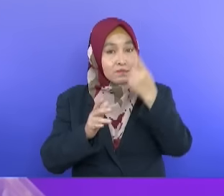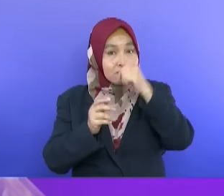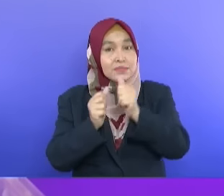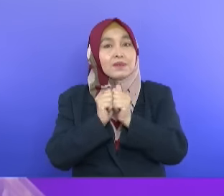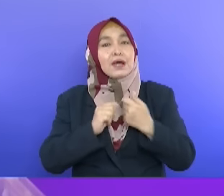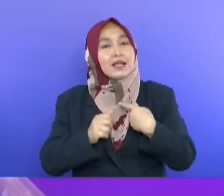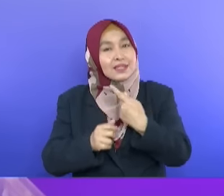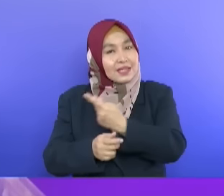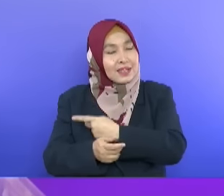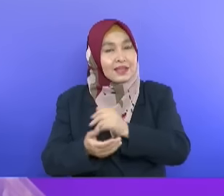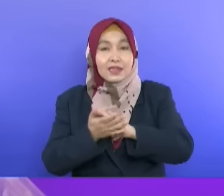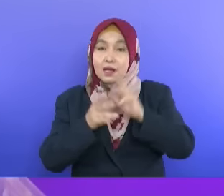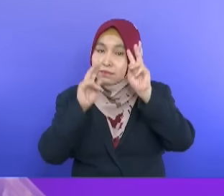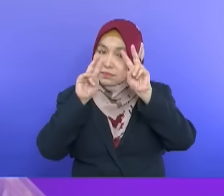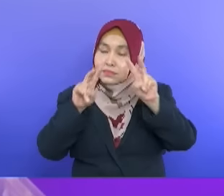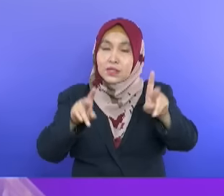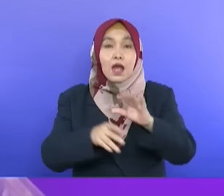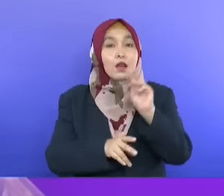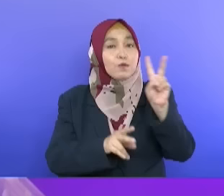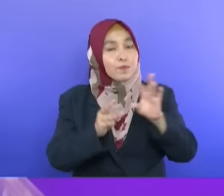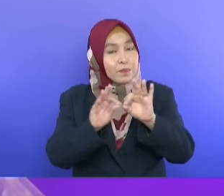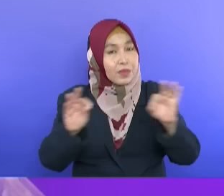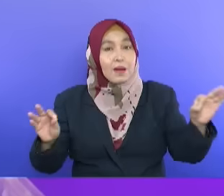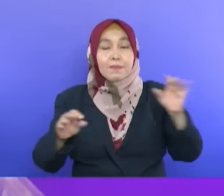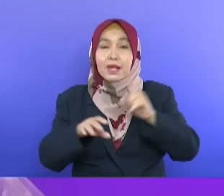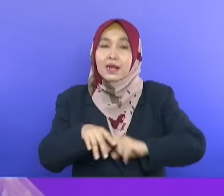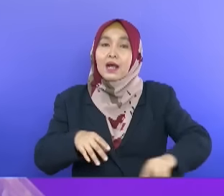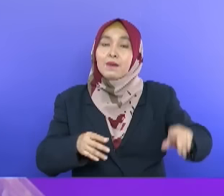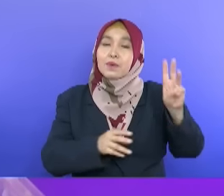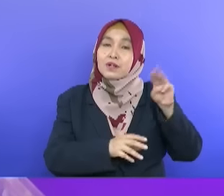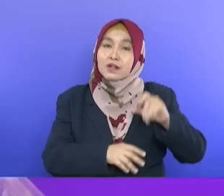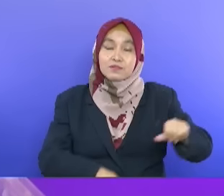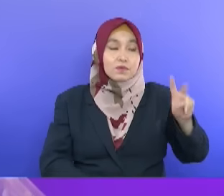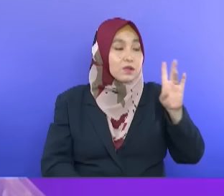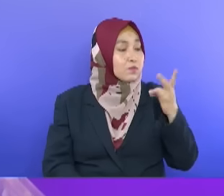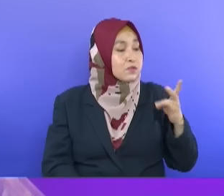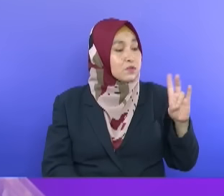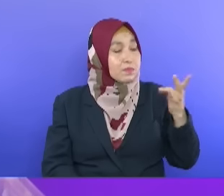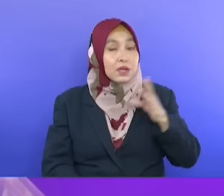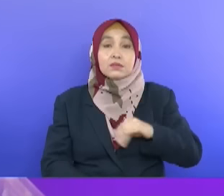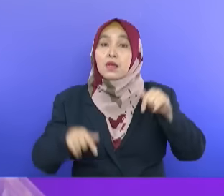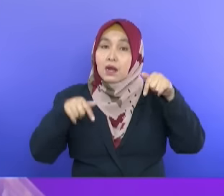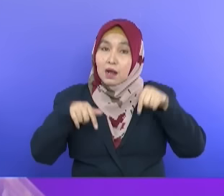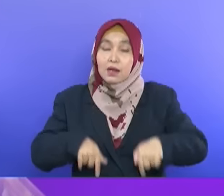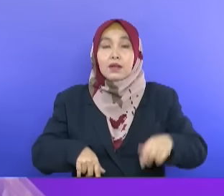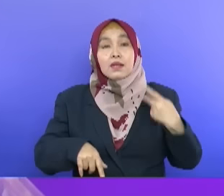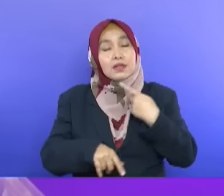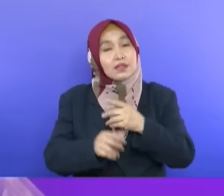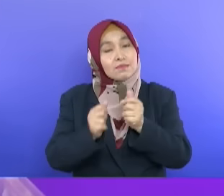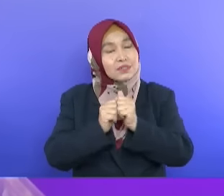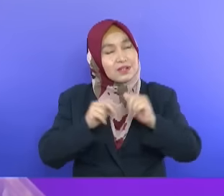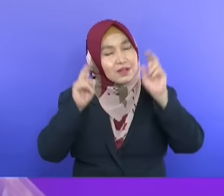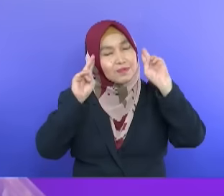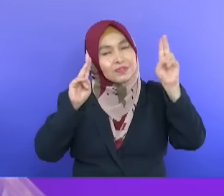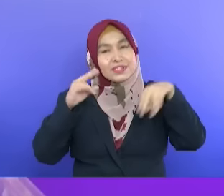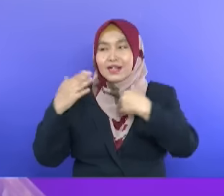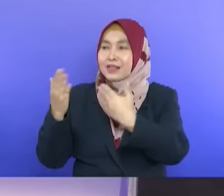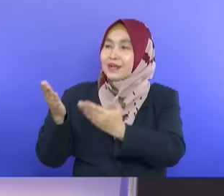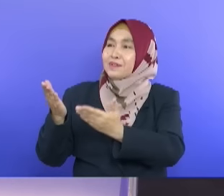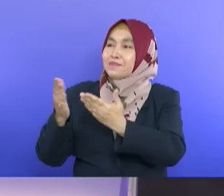sama-sama kita melihat pada dua ayat daripada halaman yang ke-17 dan pada hari ini kita bersama al-fatil Ustaz